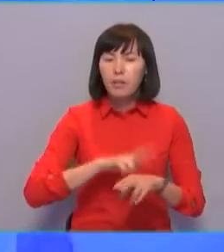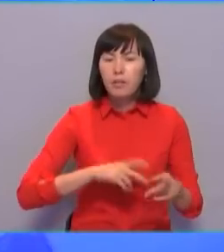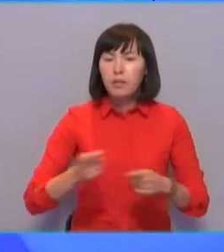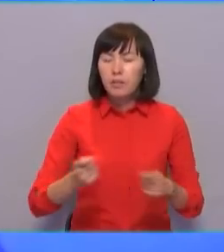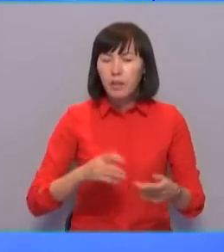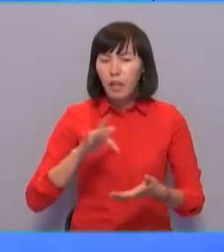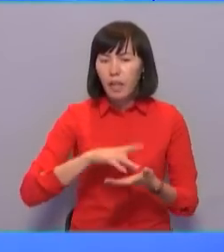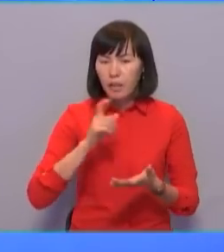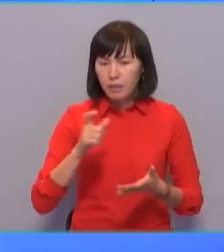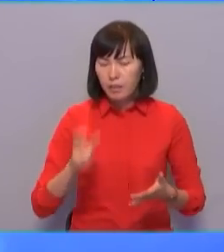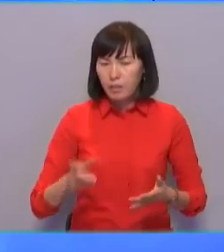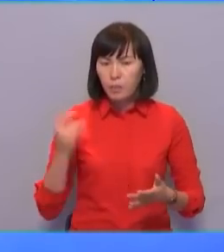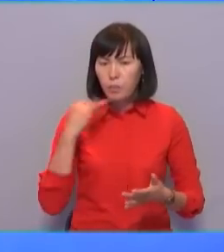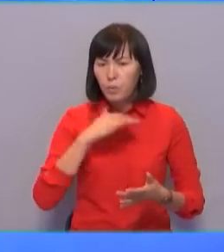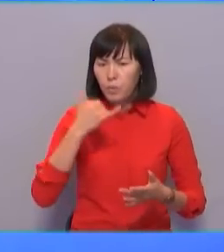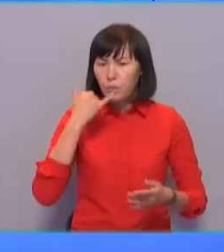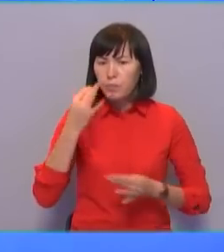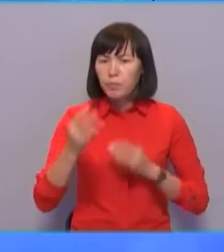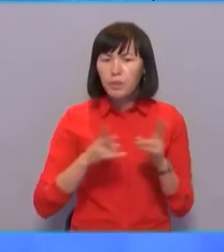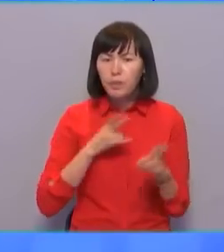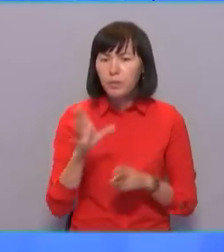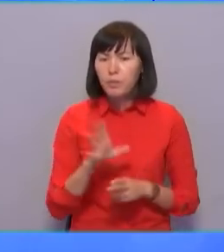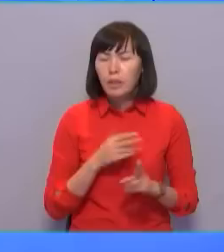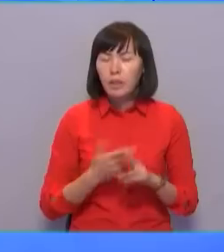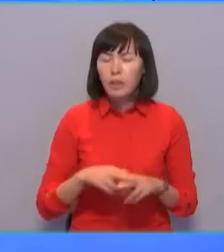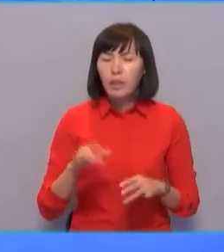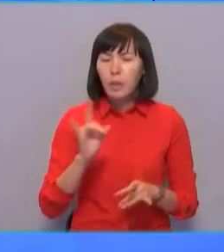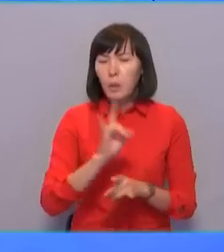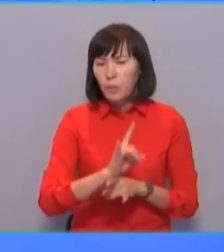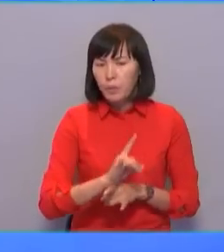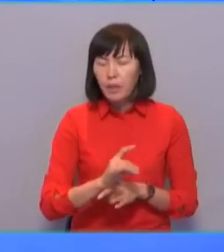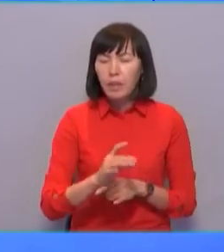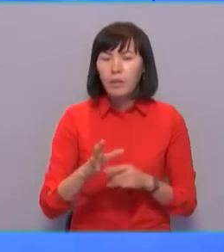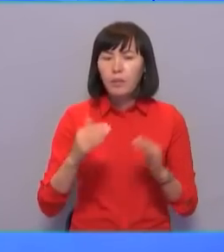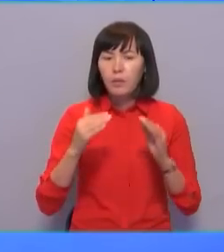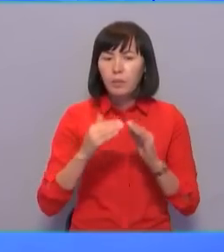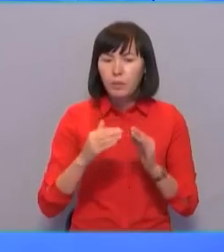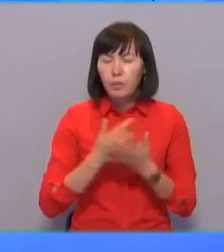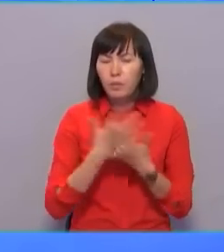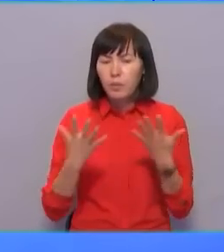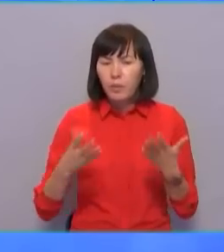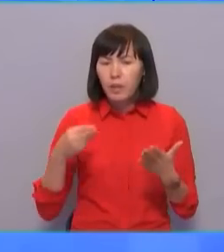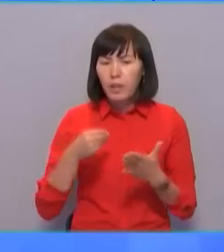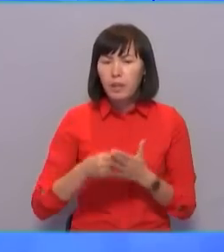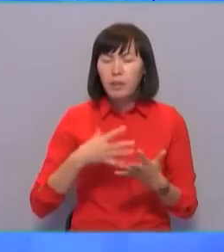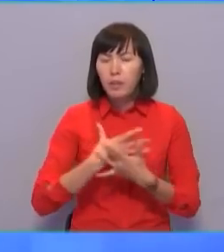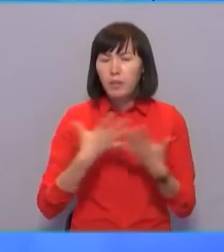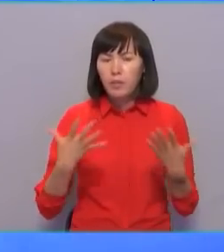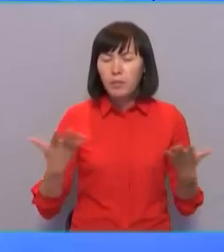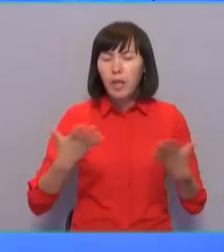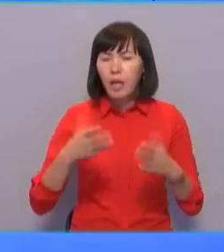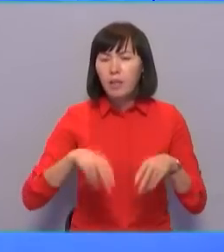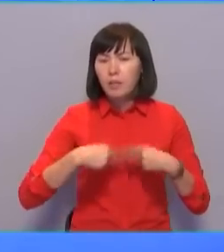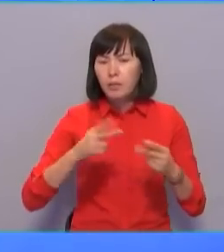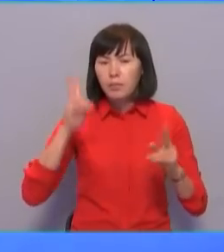басқармасына қала тұрғындары бірнеше рет арызданып келген. Олар алаяқтарға алданып, үйіндегі бүкіл құнды заттарын қалай